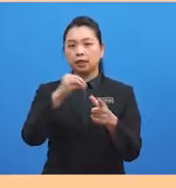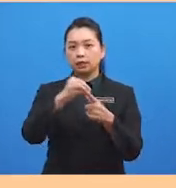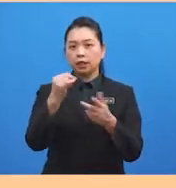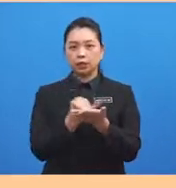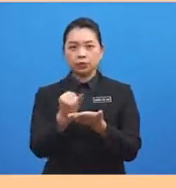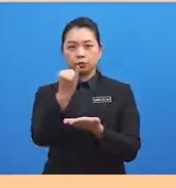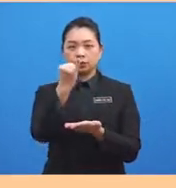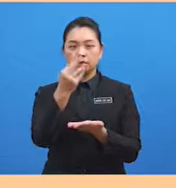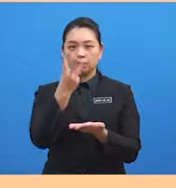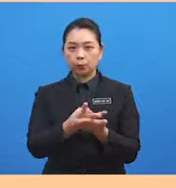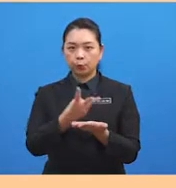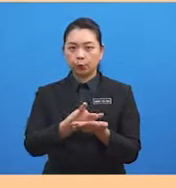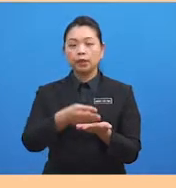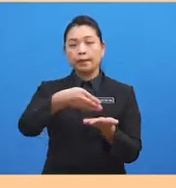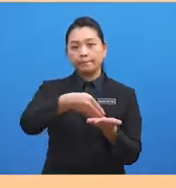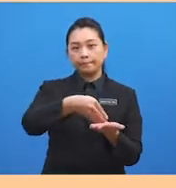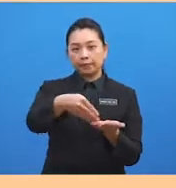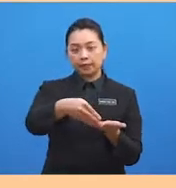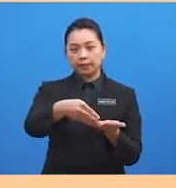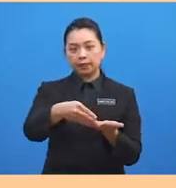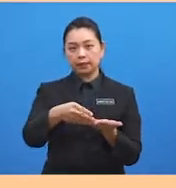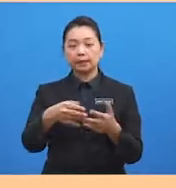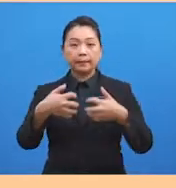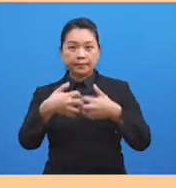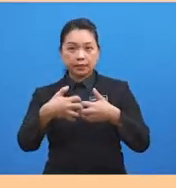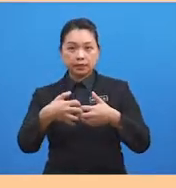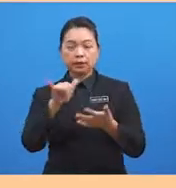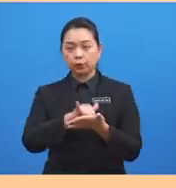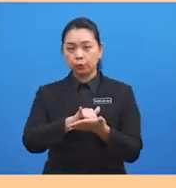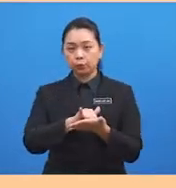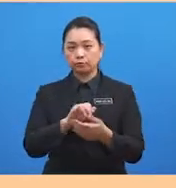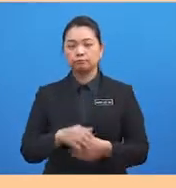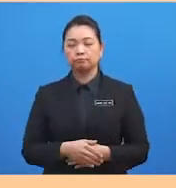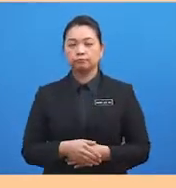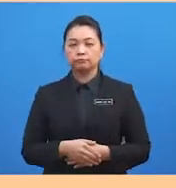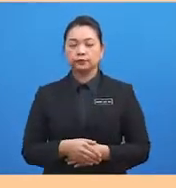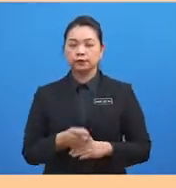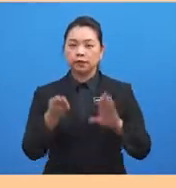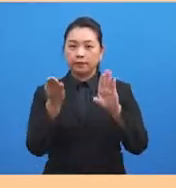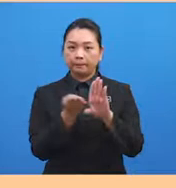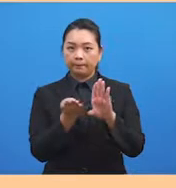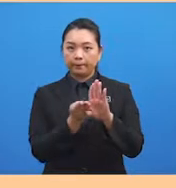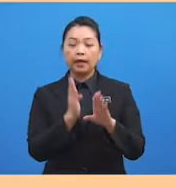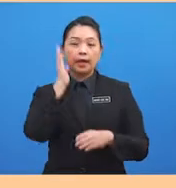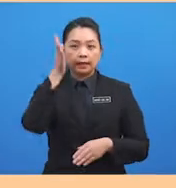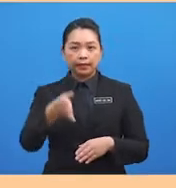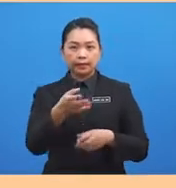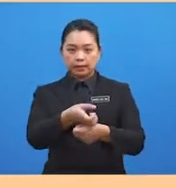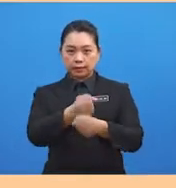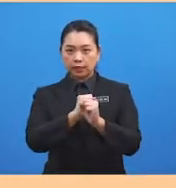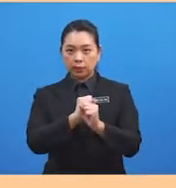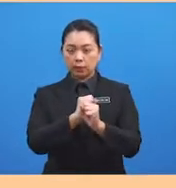institusi keuangan membelikan mesin. Pihak bank akan menyewakan mesin